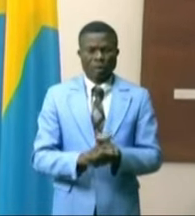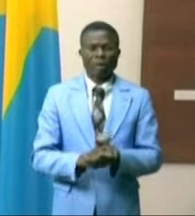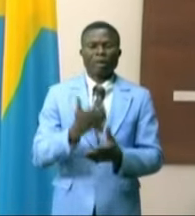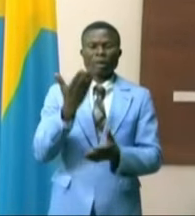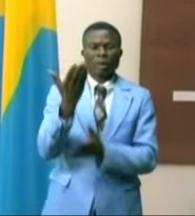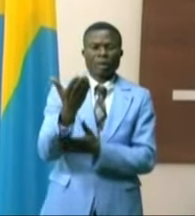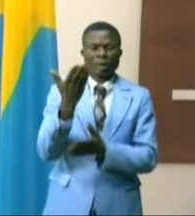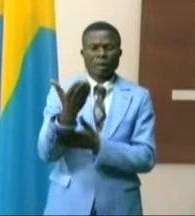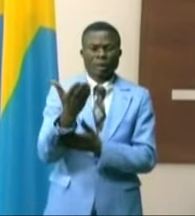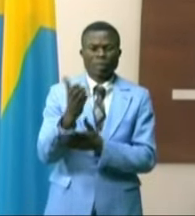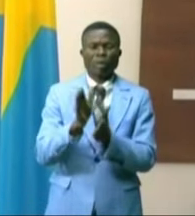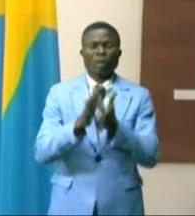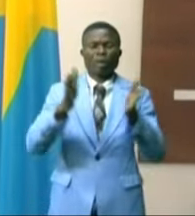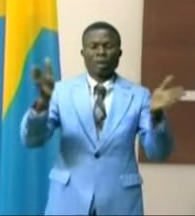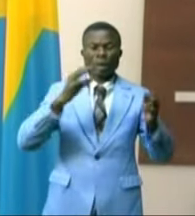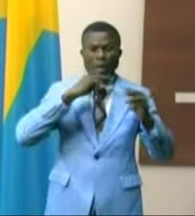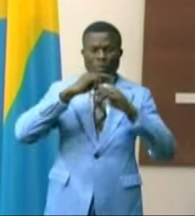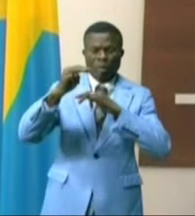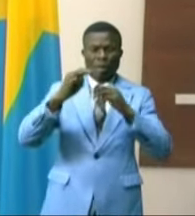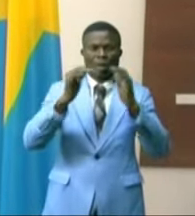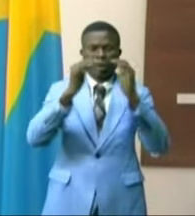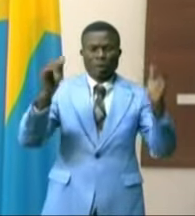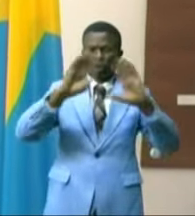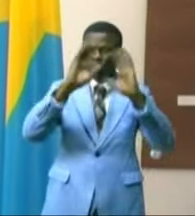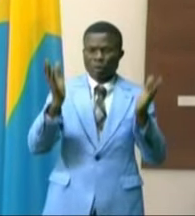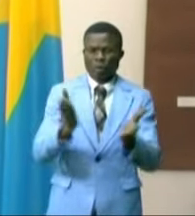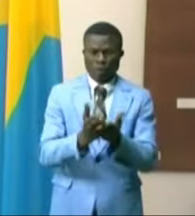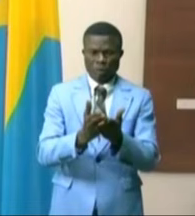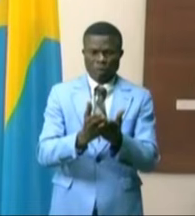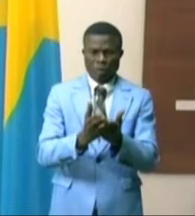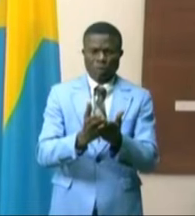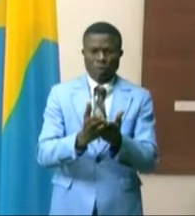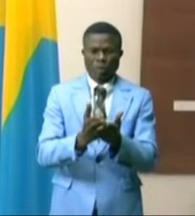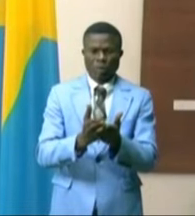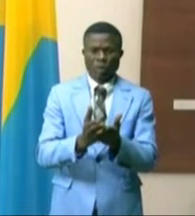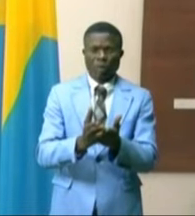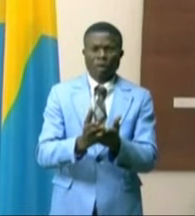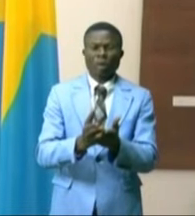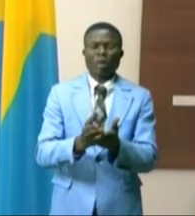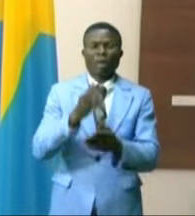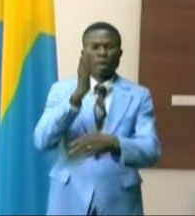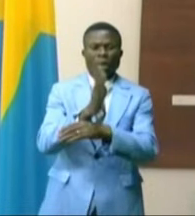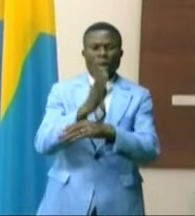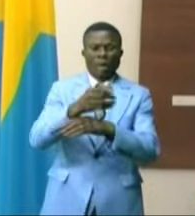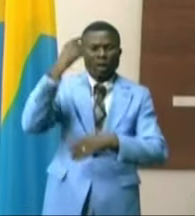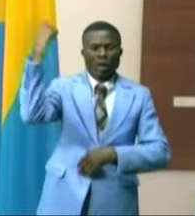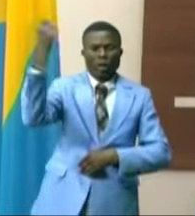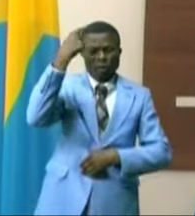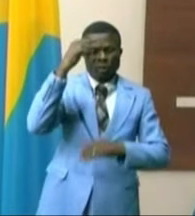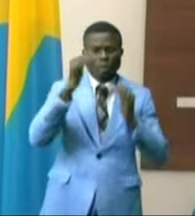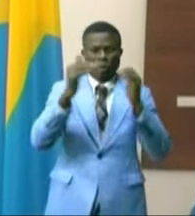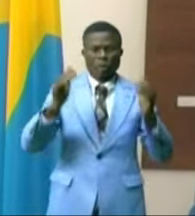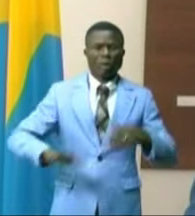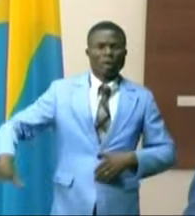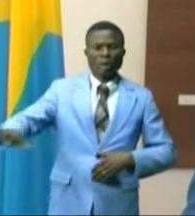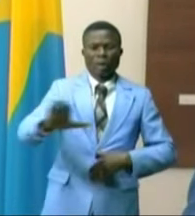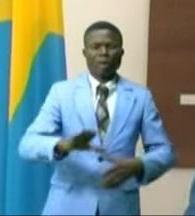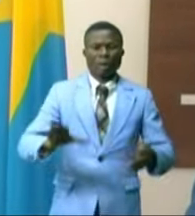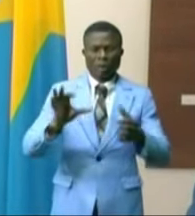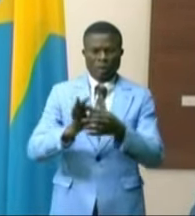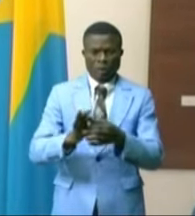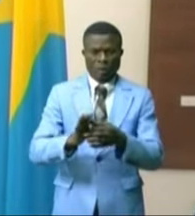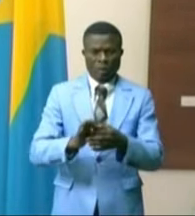lance solennellement le message de la paix pour tous prôné par le Conseil universel pour la paix des nations